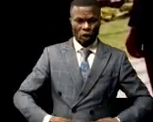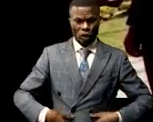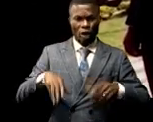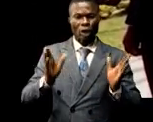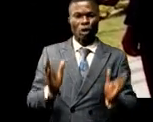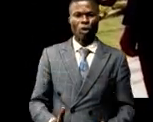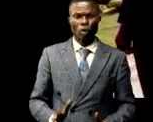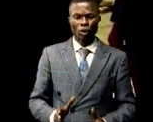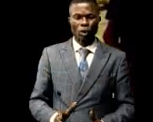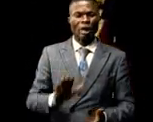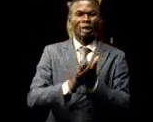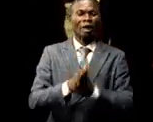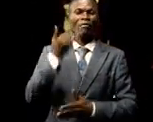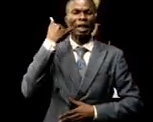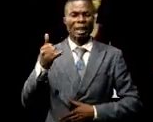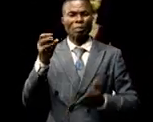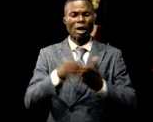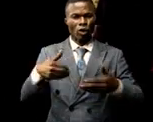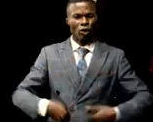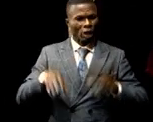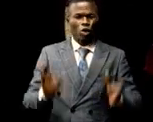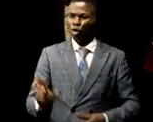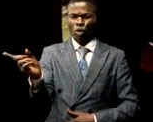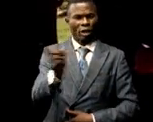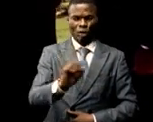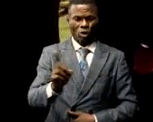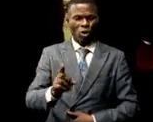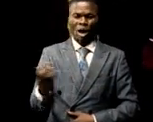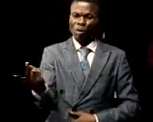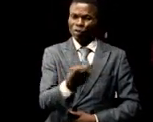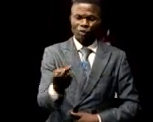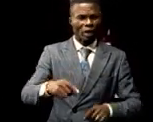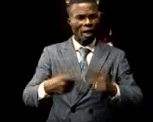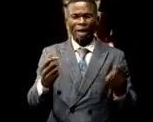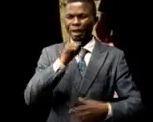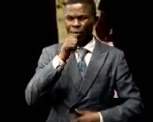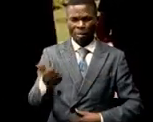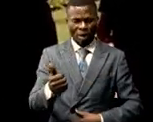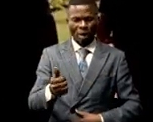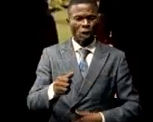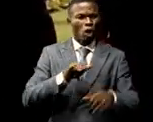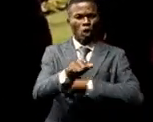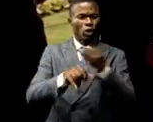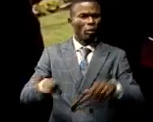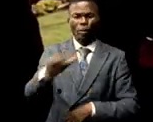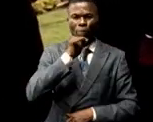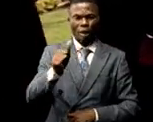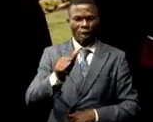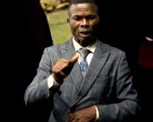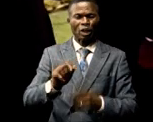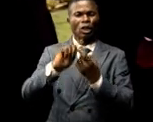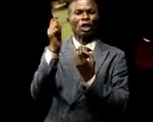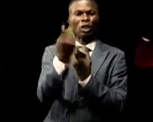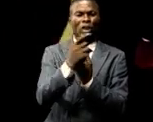okoki koyina moninga na yo jeune Congolais te. Bako sabinote, ezali tribu mokote